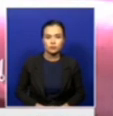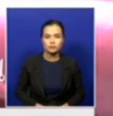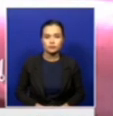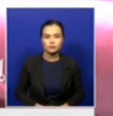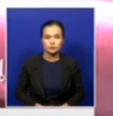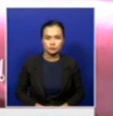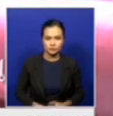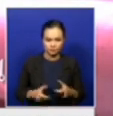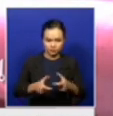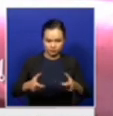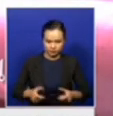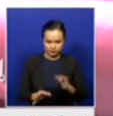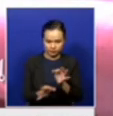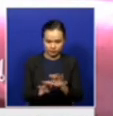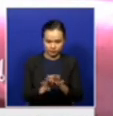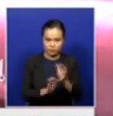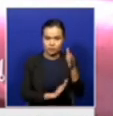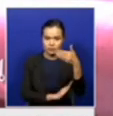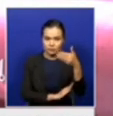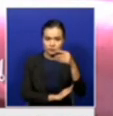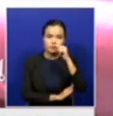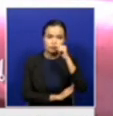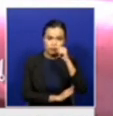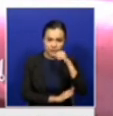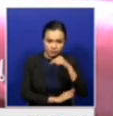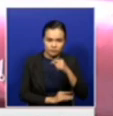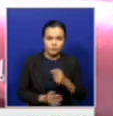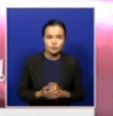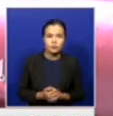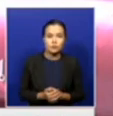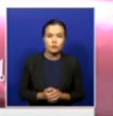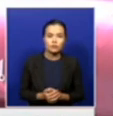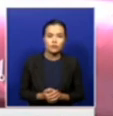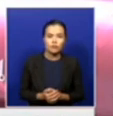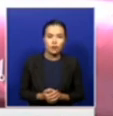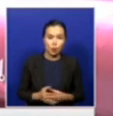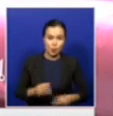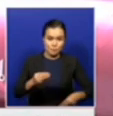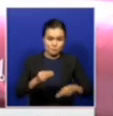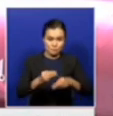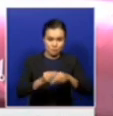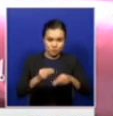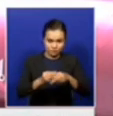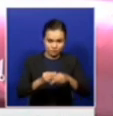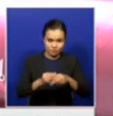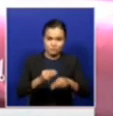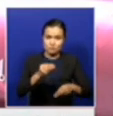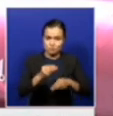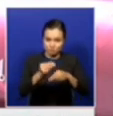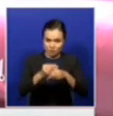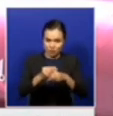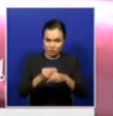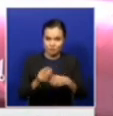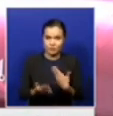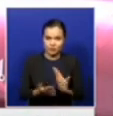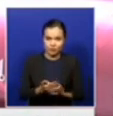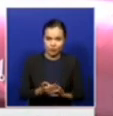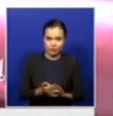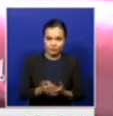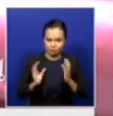ของธนาคารแห่งประเทศไทยส่วนที่ขยายตัวเพิ่มขึ้นคือการใช้จ่ายภาครั